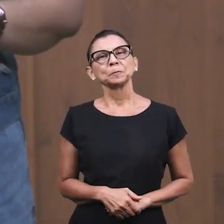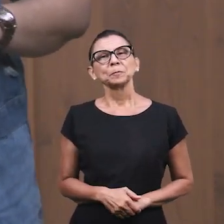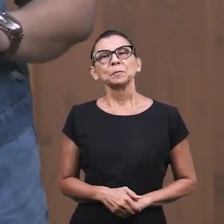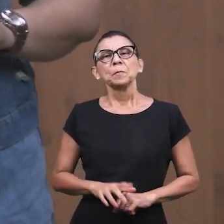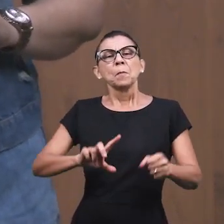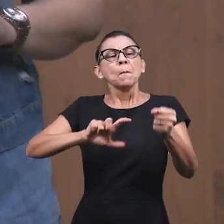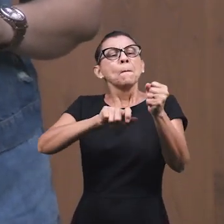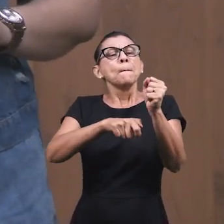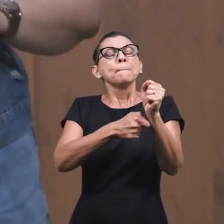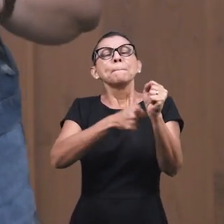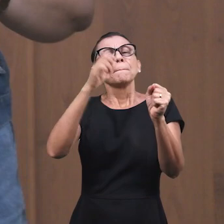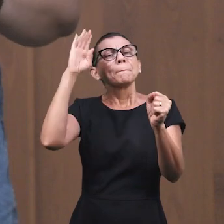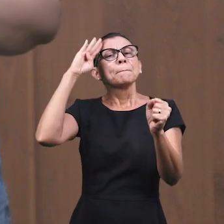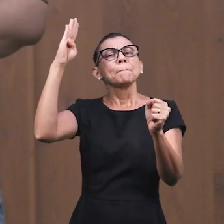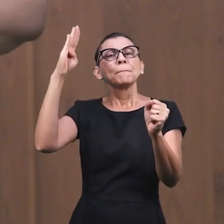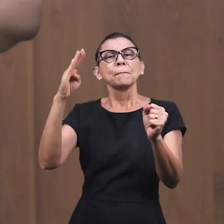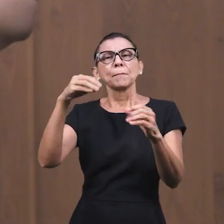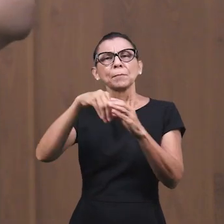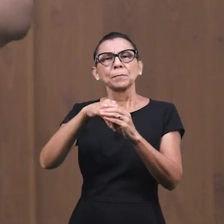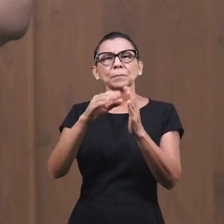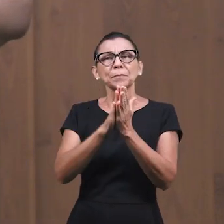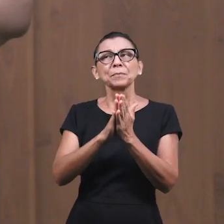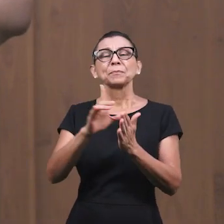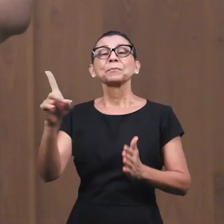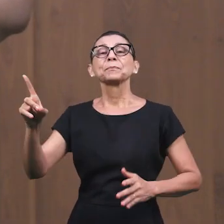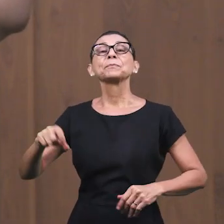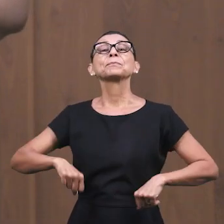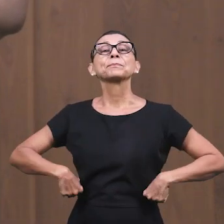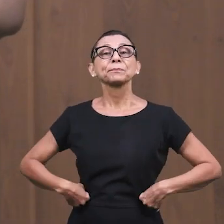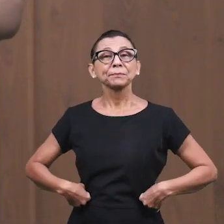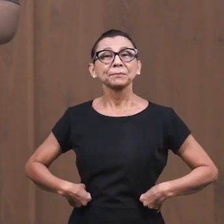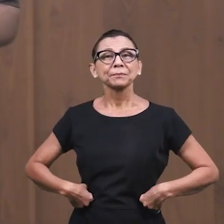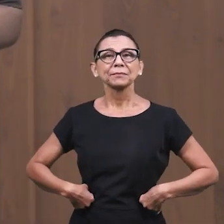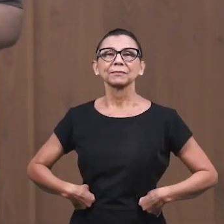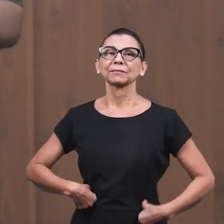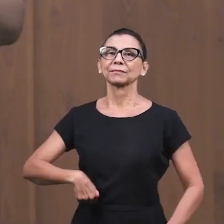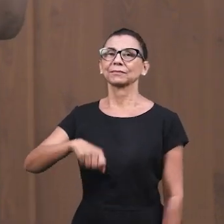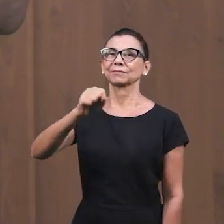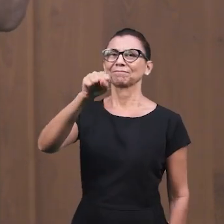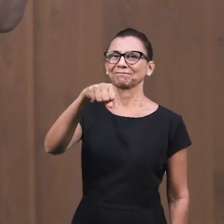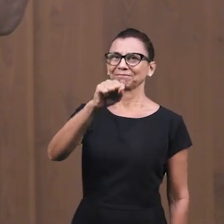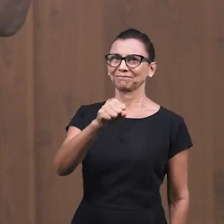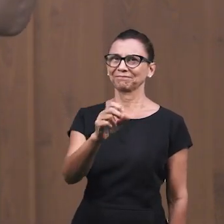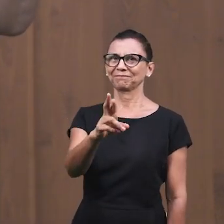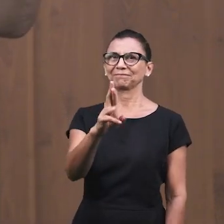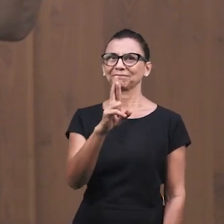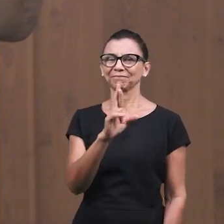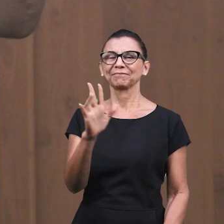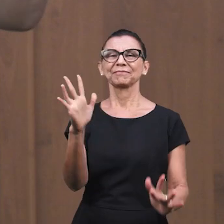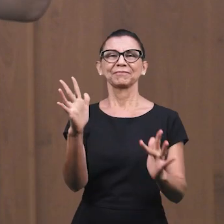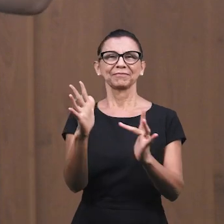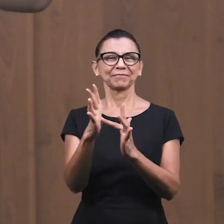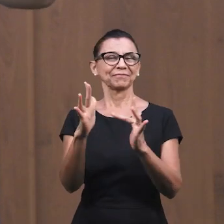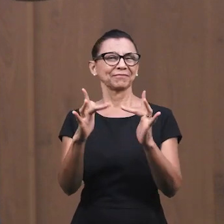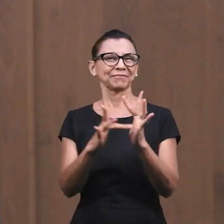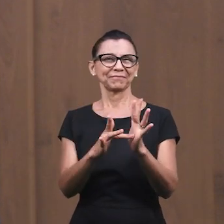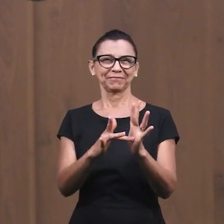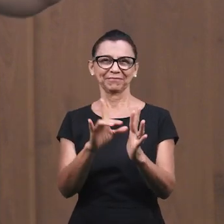question. Quel est le plus grand mystère de la parole de Dieu? Oui, c'est exactement ça.